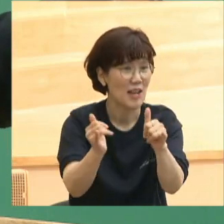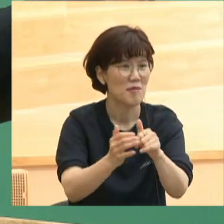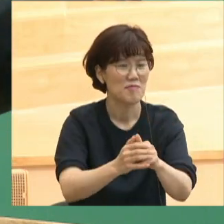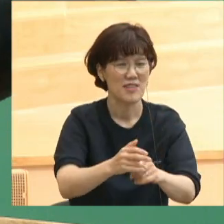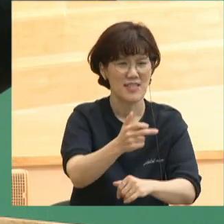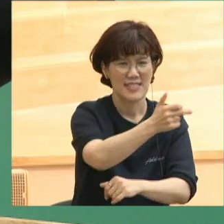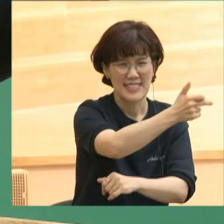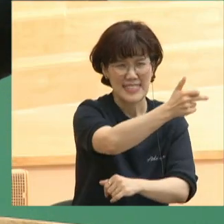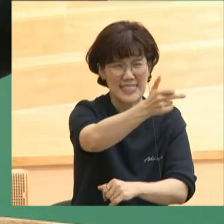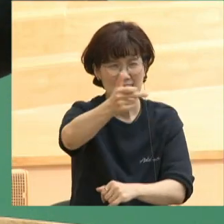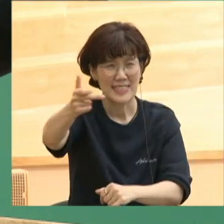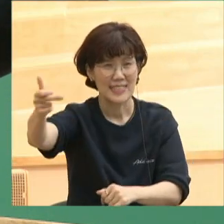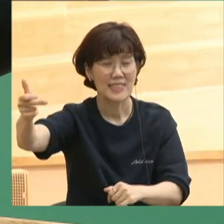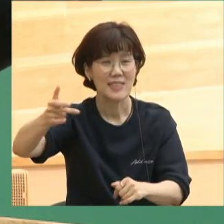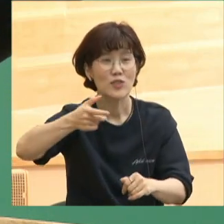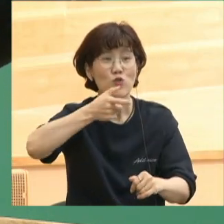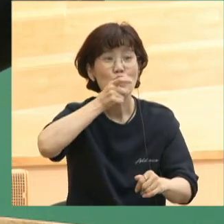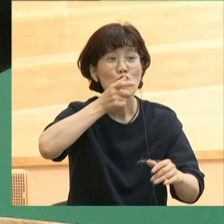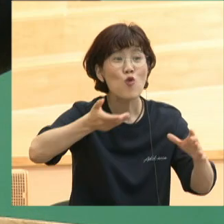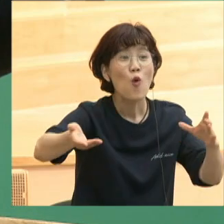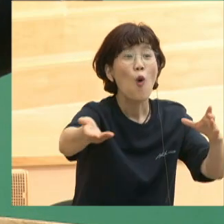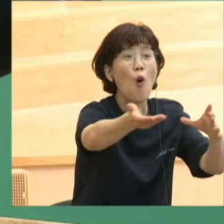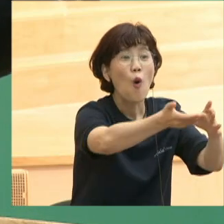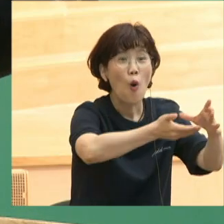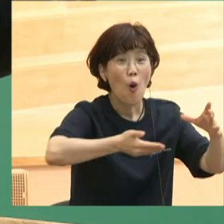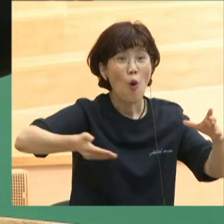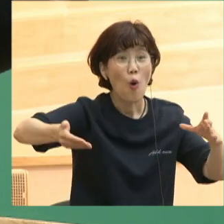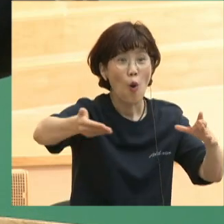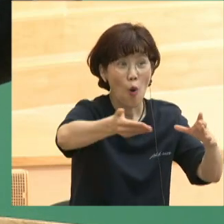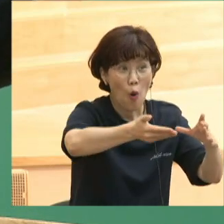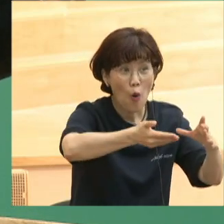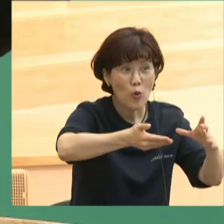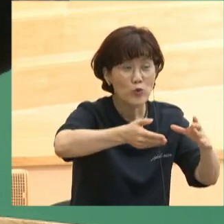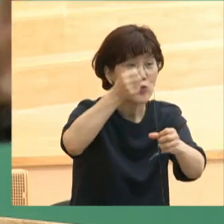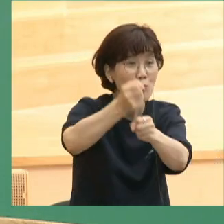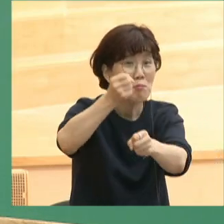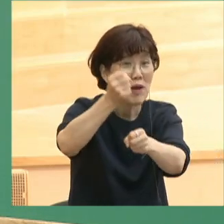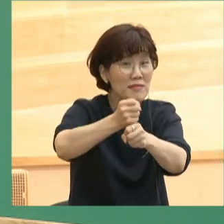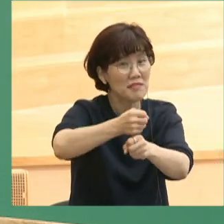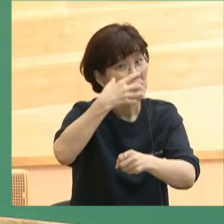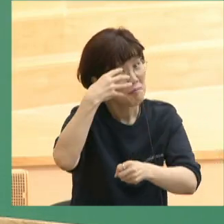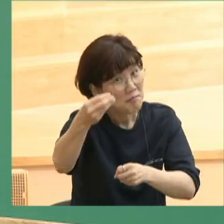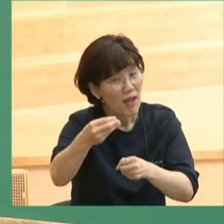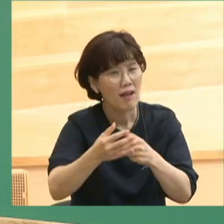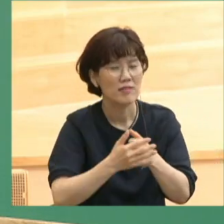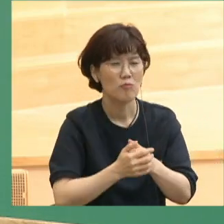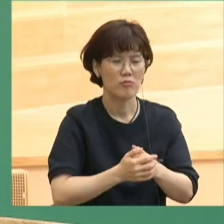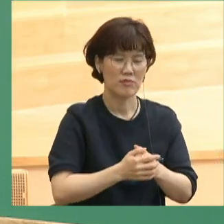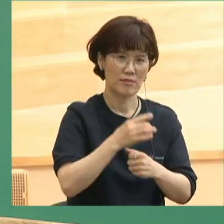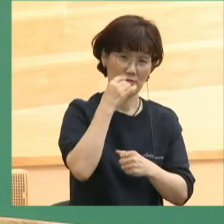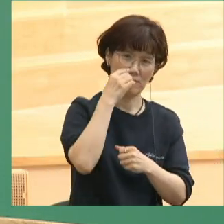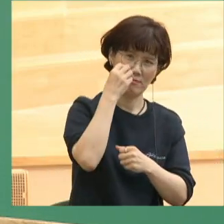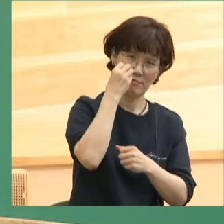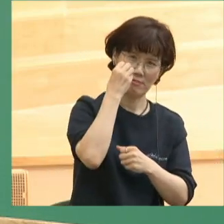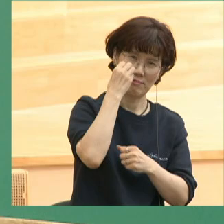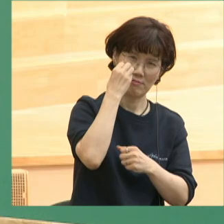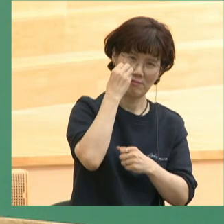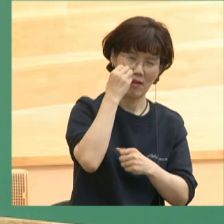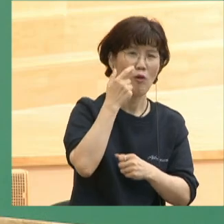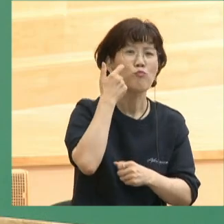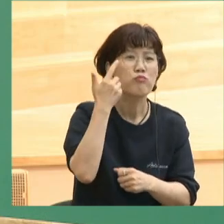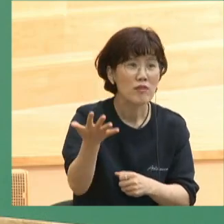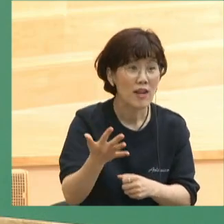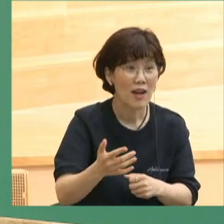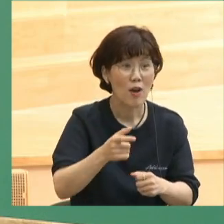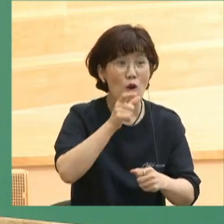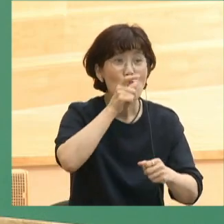거대한 호수를 만들어 놓는 것을 봤다라는 거예요. 그 이상해서 원주민에게 물었어요. 그러니까 제가 이렇게 호수라고 말하는데